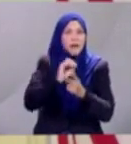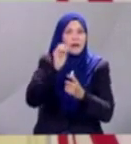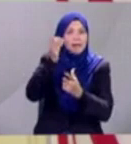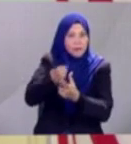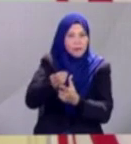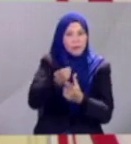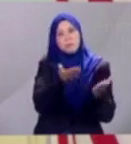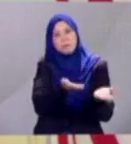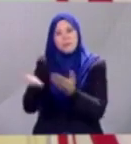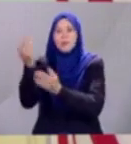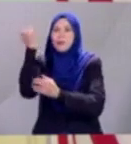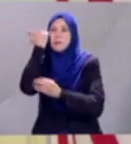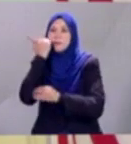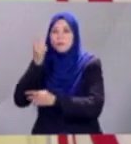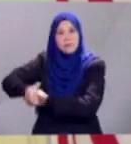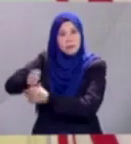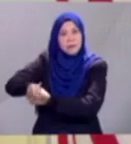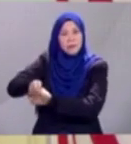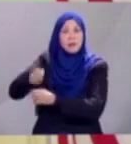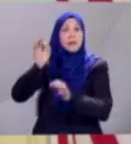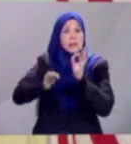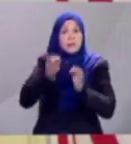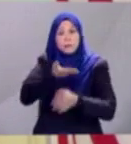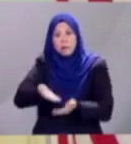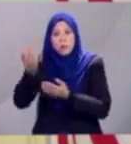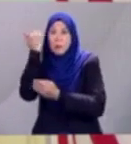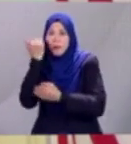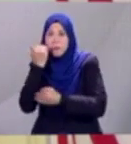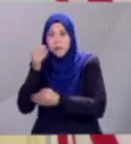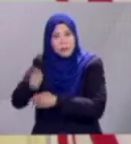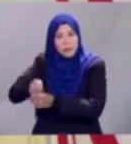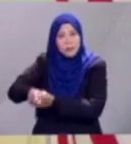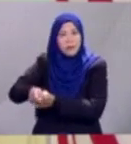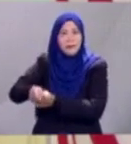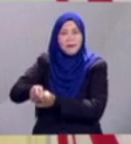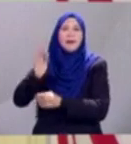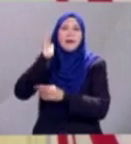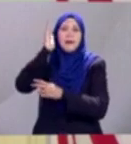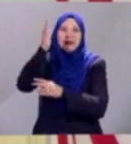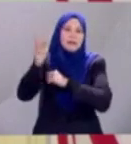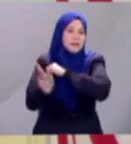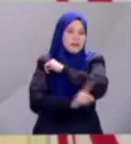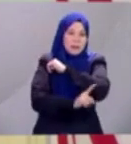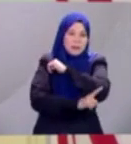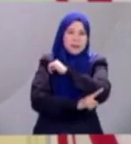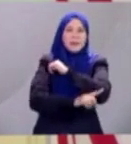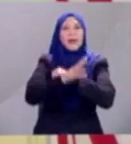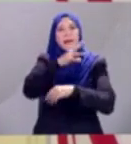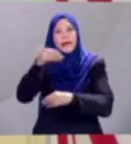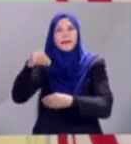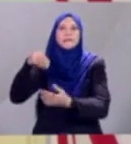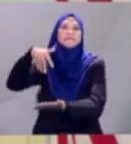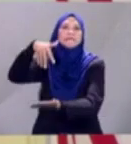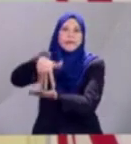mahkamah. Dan jika dihadapkan ke mahkamah, mereka boleh dihukum denda dan juga